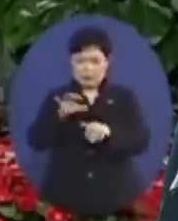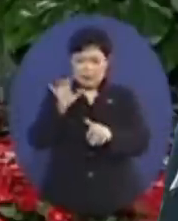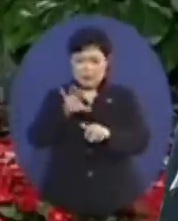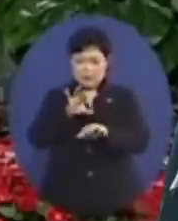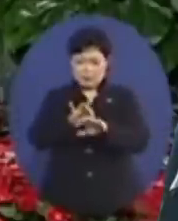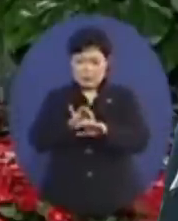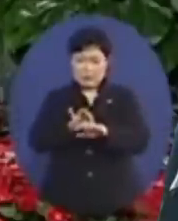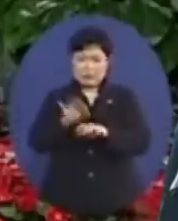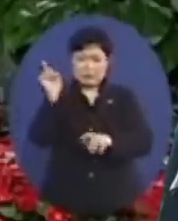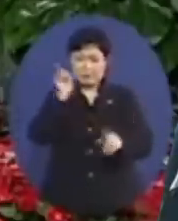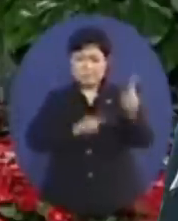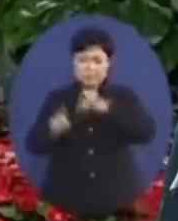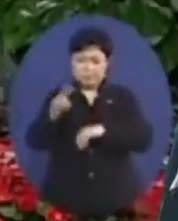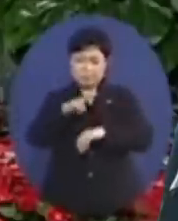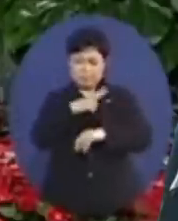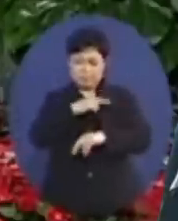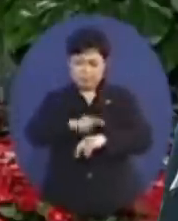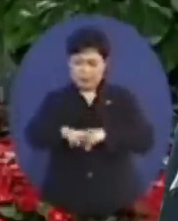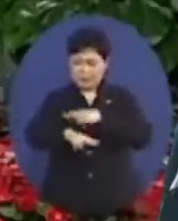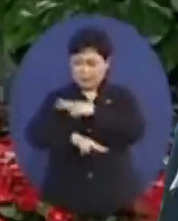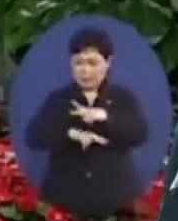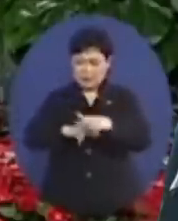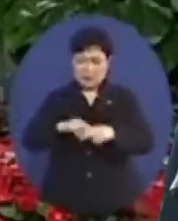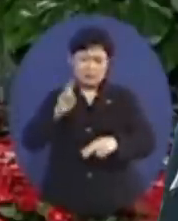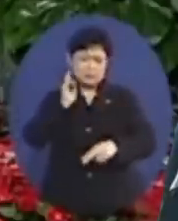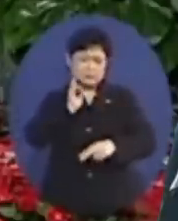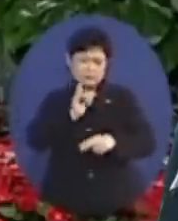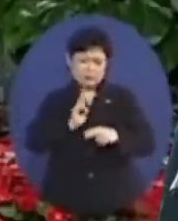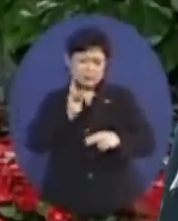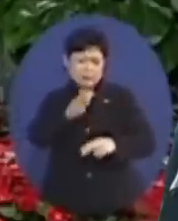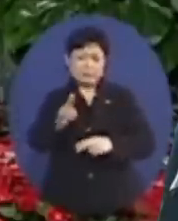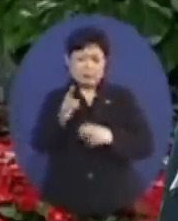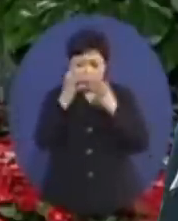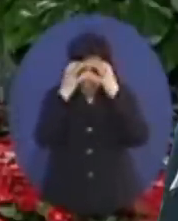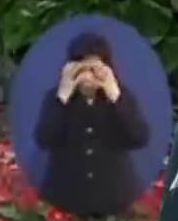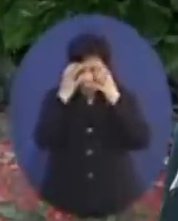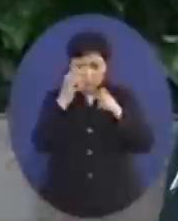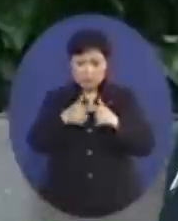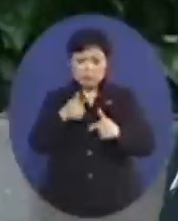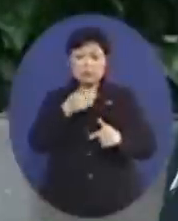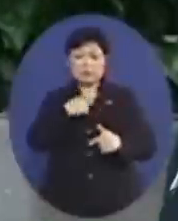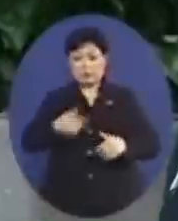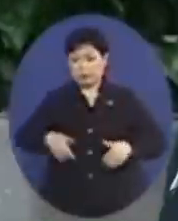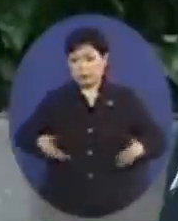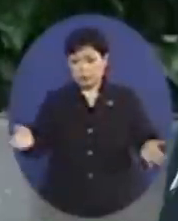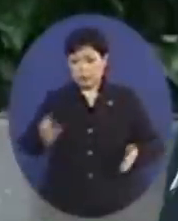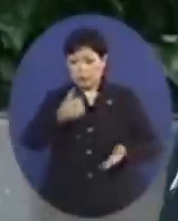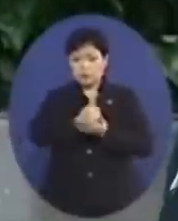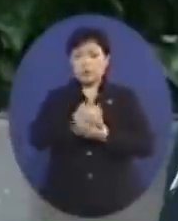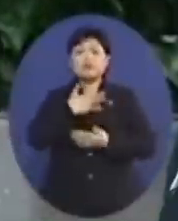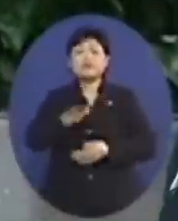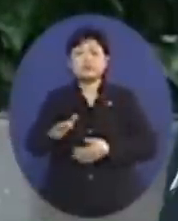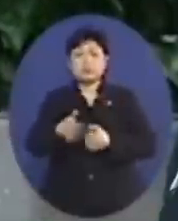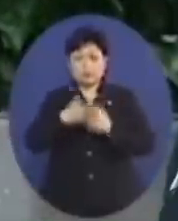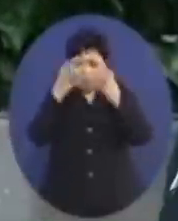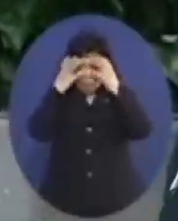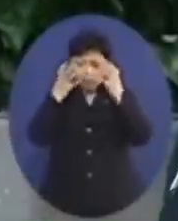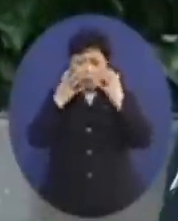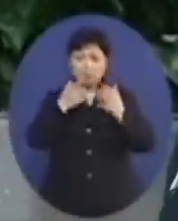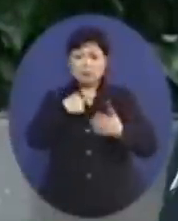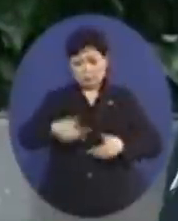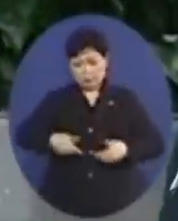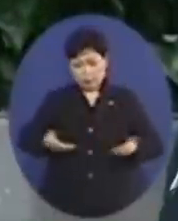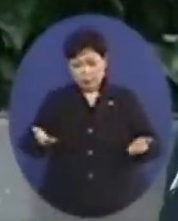그 억센 고통을 예수님은 당할 필요가 없어요. 예수님은 죄를 지은 적이 없기 때문에 고통당할 필요가 없는